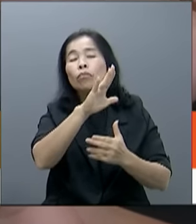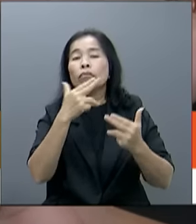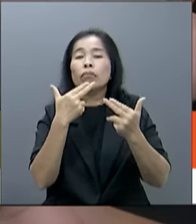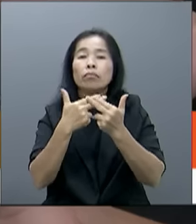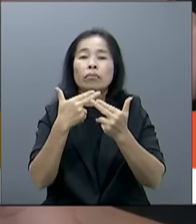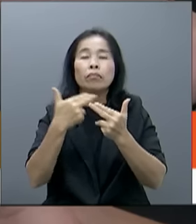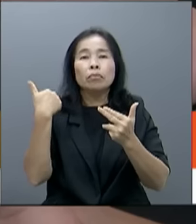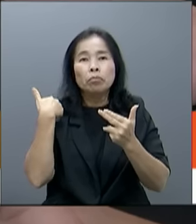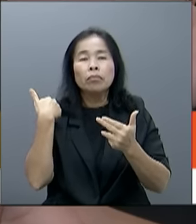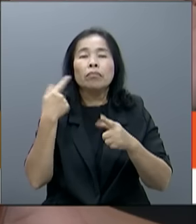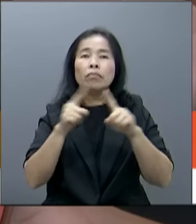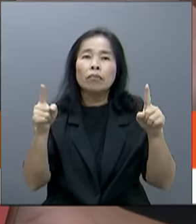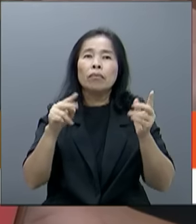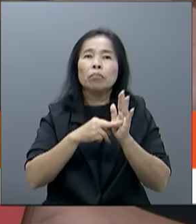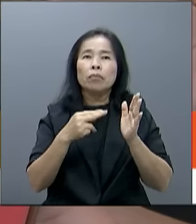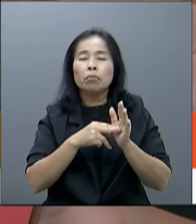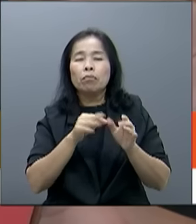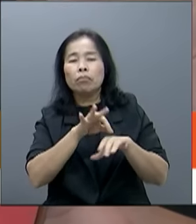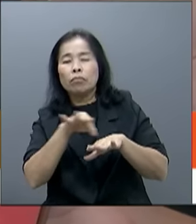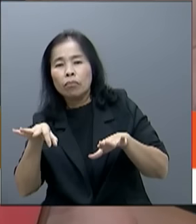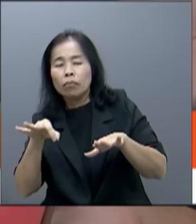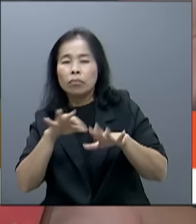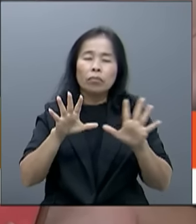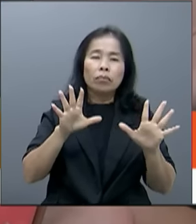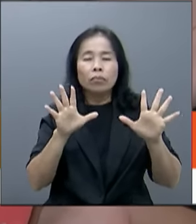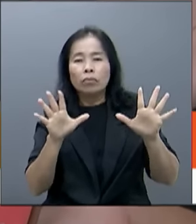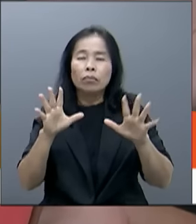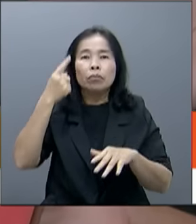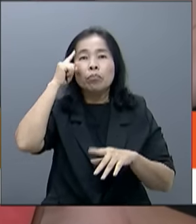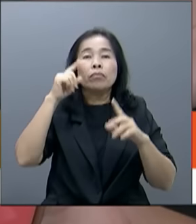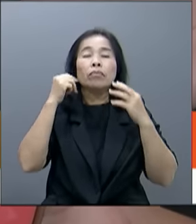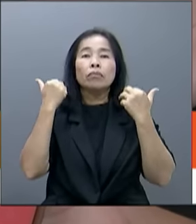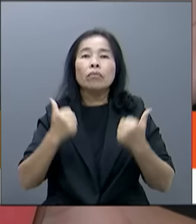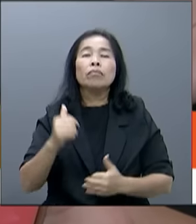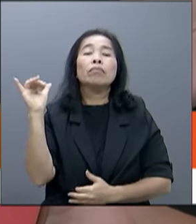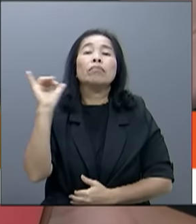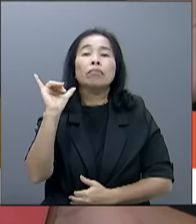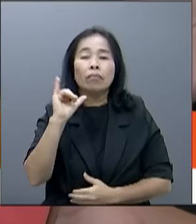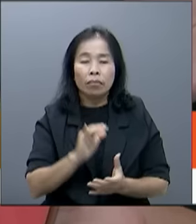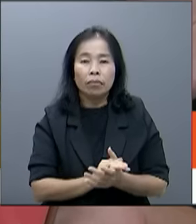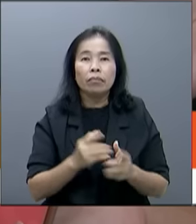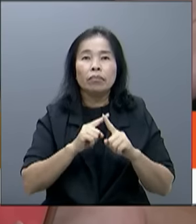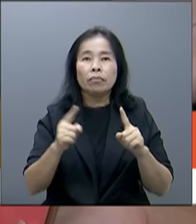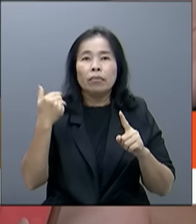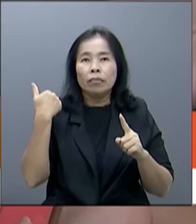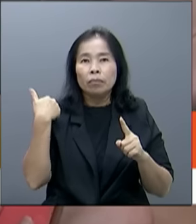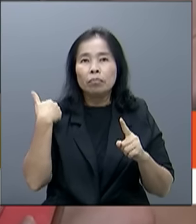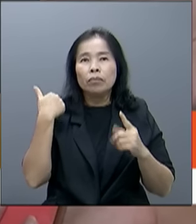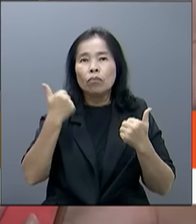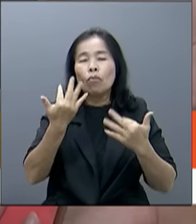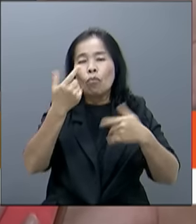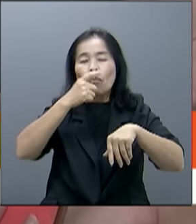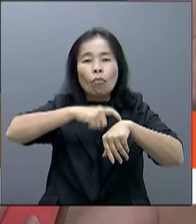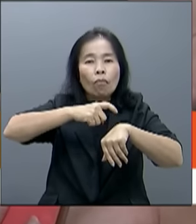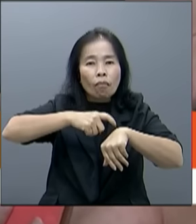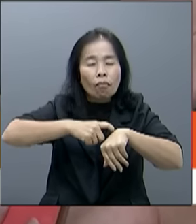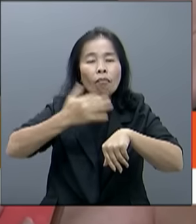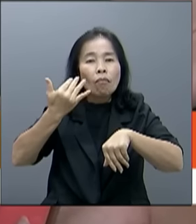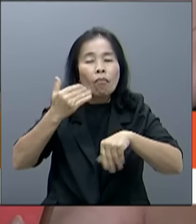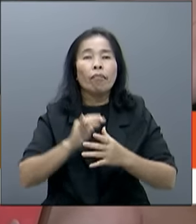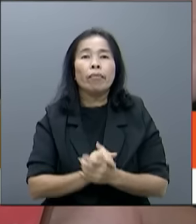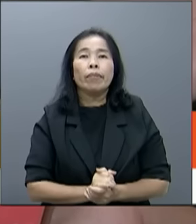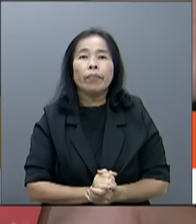ลาออกก็ไม่ได้จะถอนก็ไม่ได้จะสละอะไรก็ขณะนี้ก็ยังไม่ได้แต่ว่าถ้าถึงเวลาเขาเลือกขึ้นมาเนี่ยสละได้ สละรั